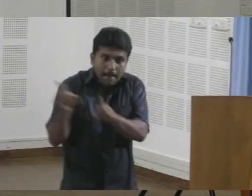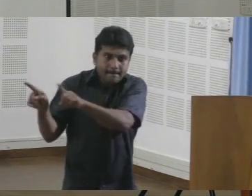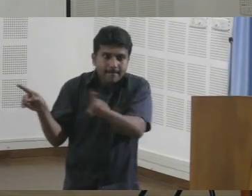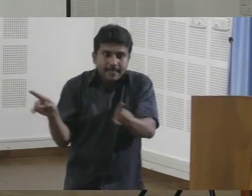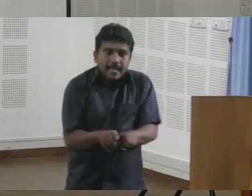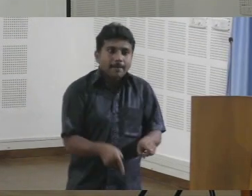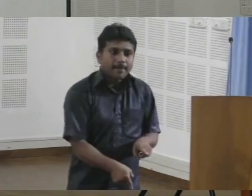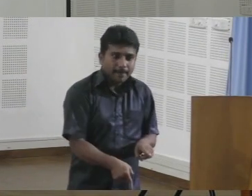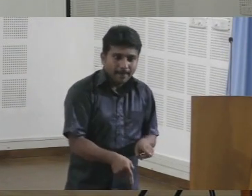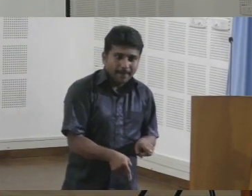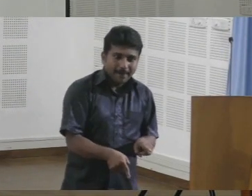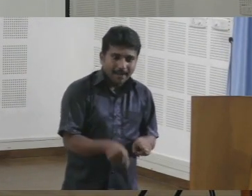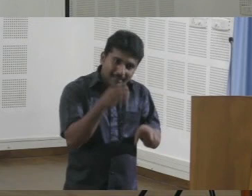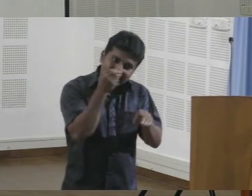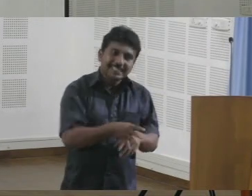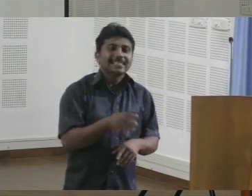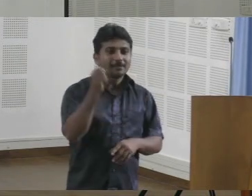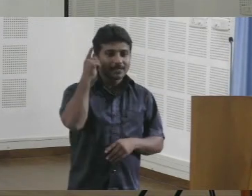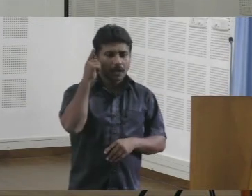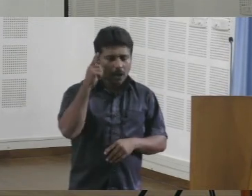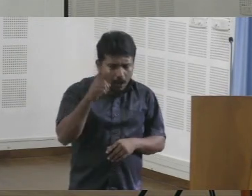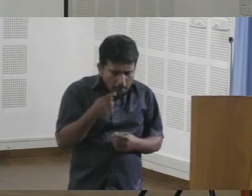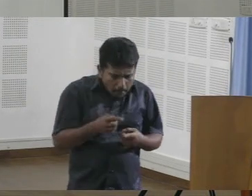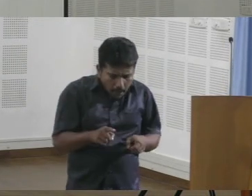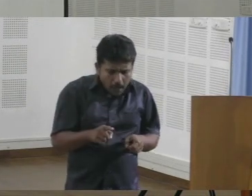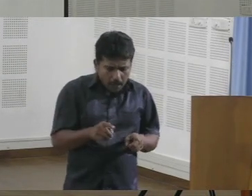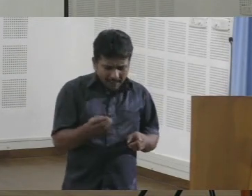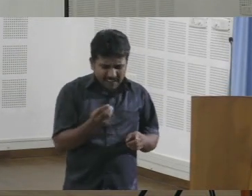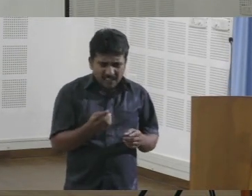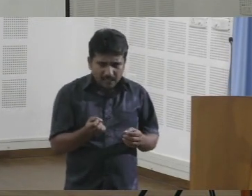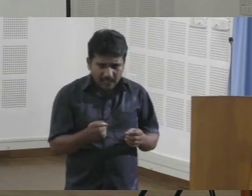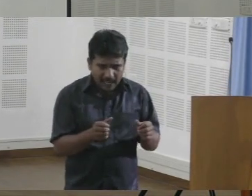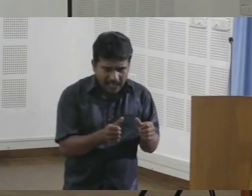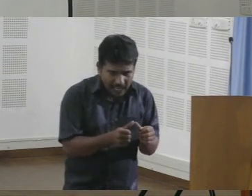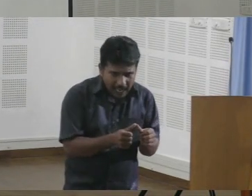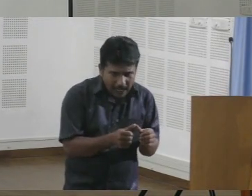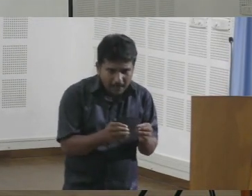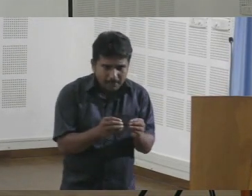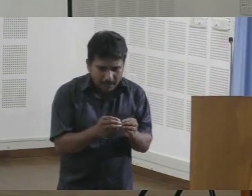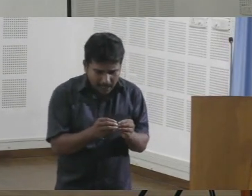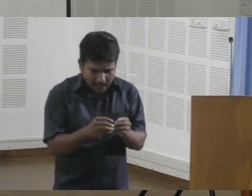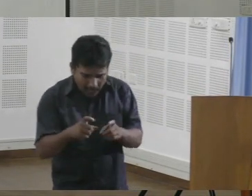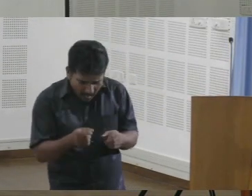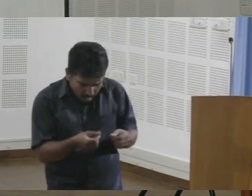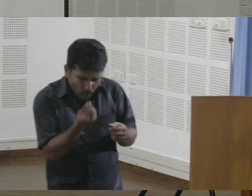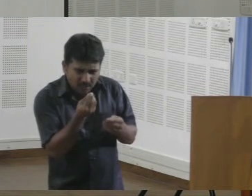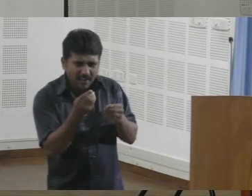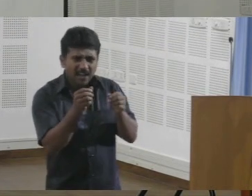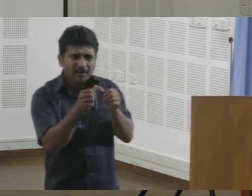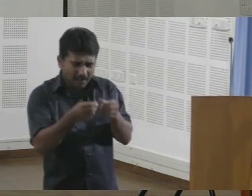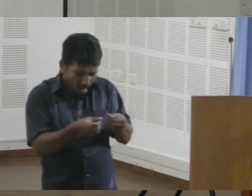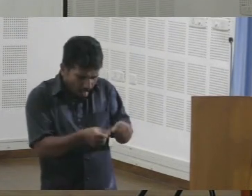അപ്പോൾ പക്ഷേ ലാപ്ടോപ്പിൽ വീണ്ടും ബുദ്ധിമുട്ട് കണ്ടു. കുറച്ച് നാൾ കുറച്ച് ആൽഫബറ്റ് സ്റ്റിക്ക് ചെയ്ത് വെച്ചിട്ടൊക്കെ ചെയ്തു. പക്ഷേ സ്റ്റിക്ക്